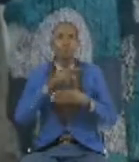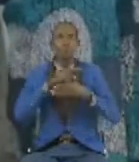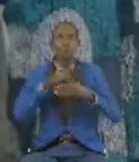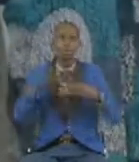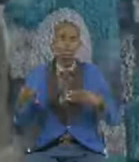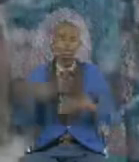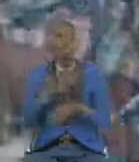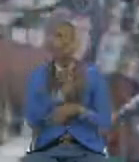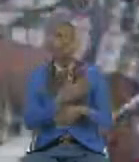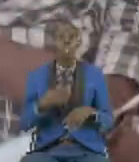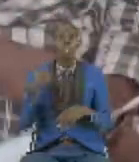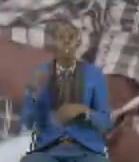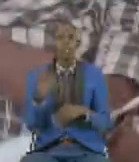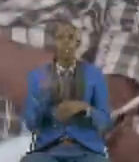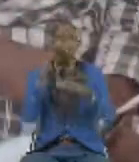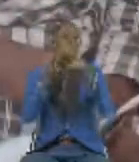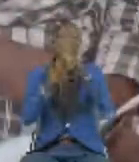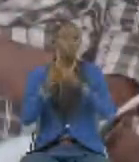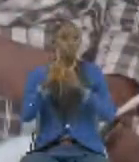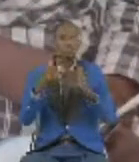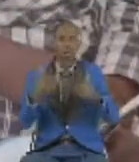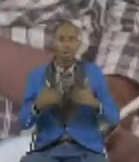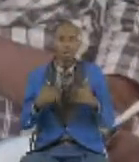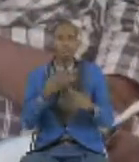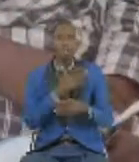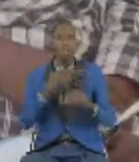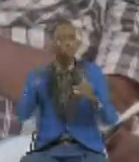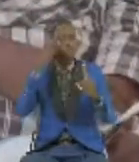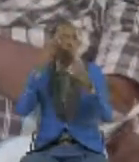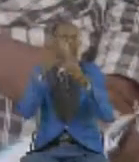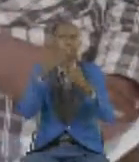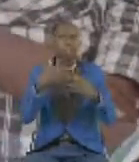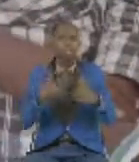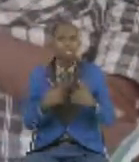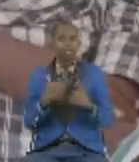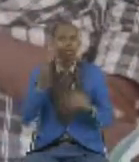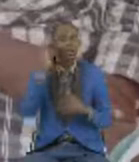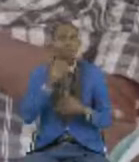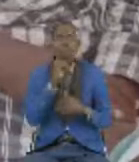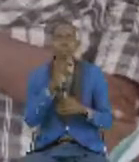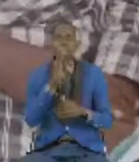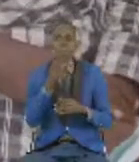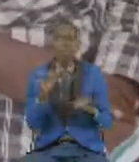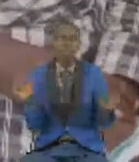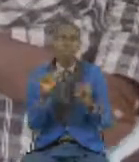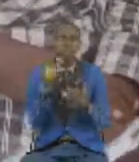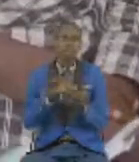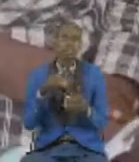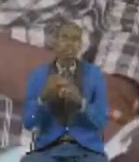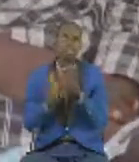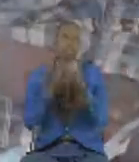profession, ta vie, la vision que tu as, le but que tu as, ne sera plus le même au nom de